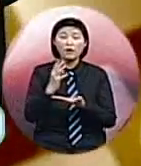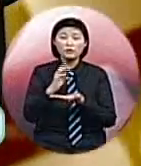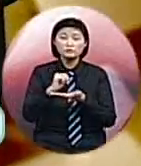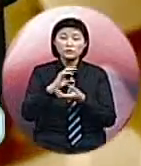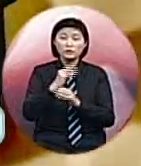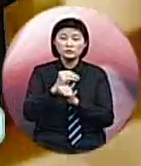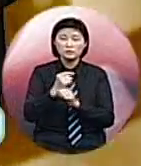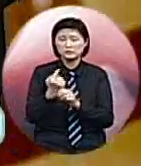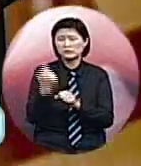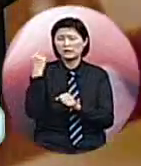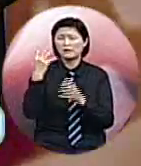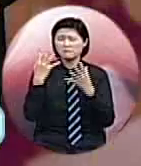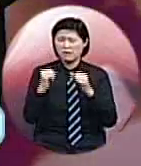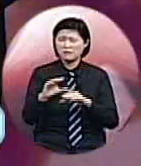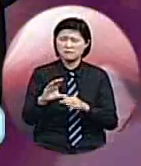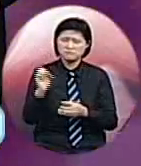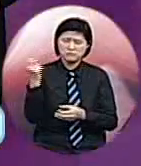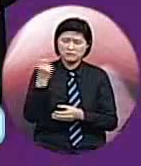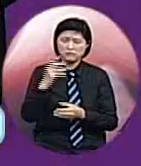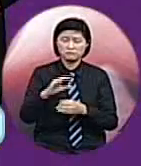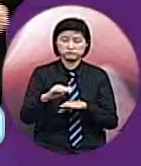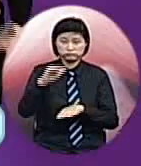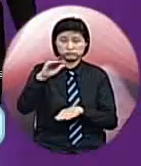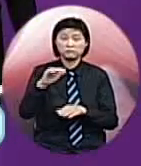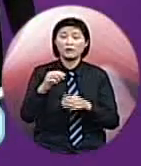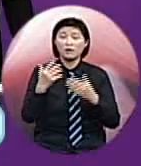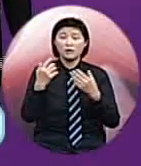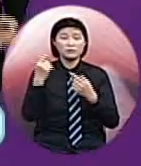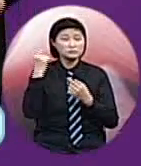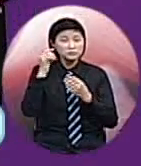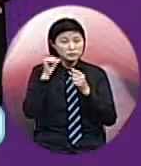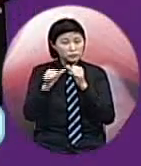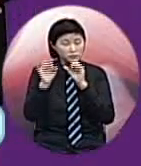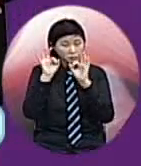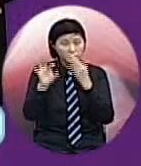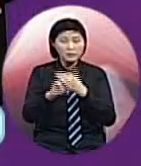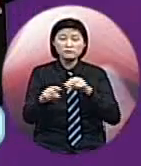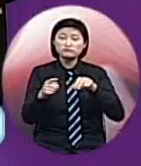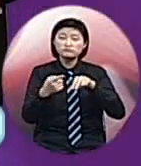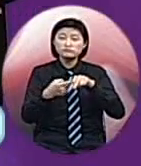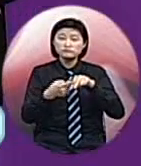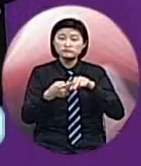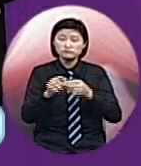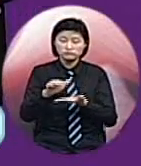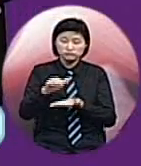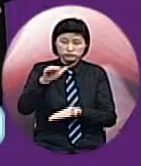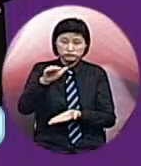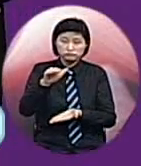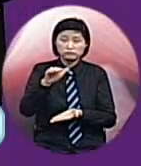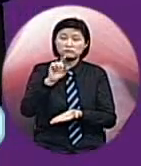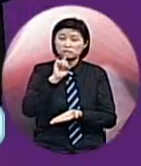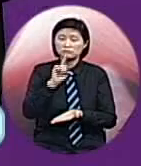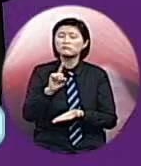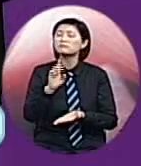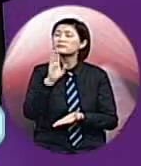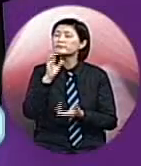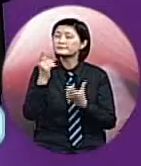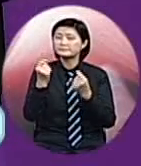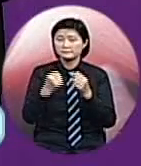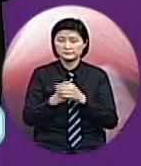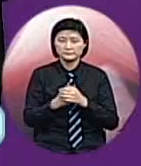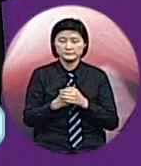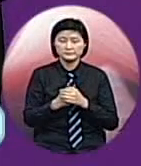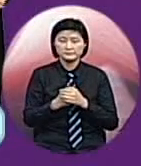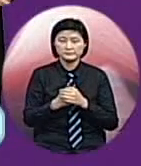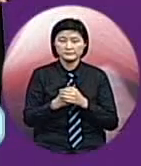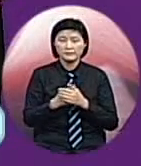와요. 작년에는 많이 왔어요, 자주. 그건 무릎까지 쌓인다고 그러던데, 그런가요? 예, 거의 그 정도까지는 와요, 많이 올 때는. 예. 예. 그쪽에